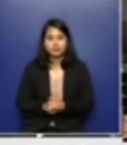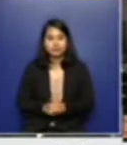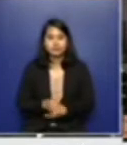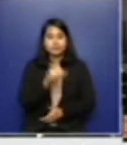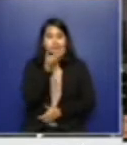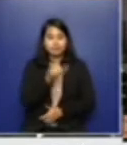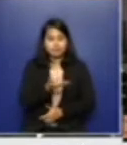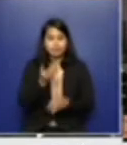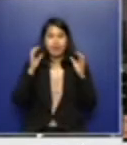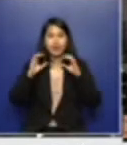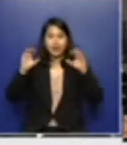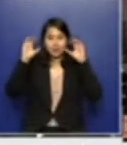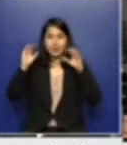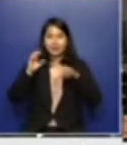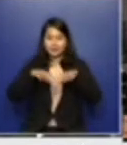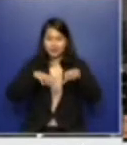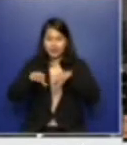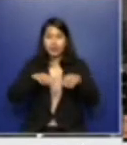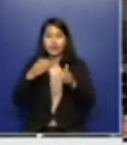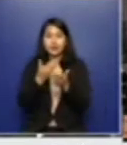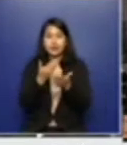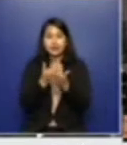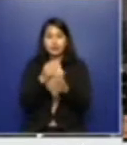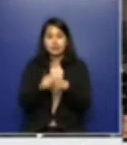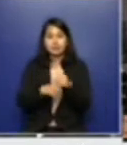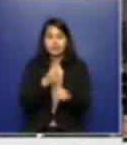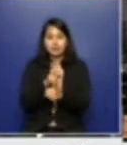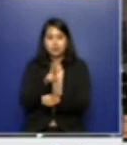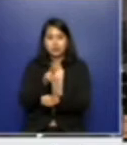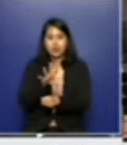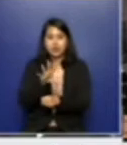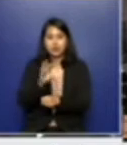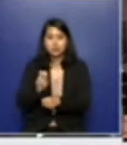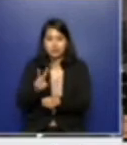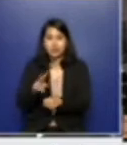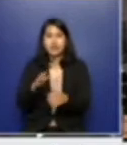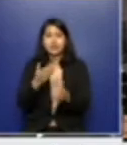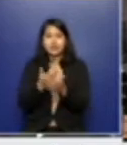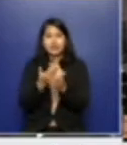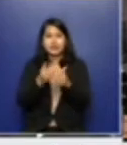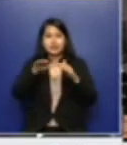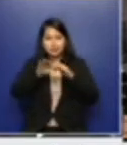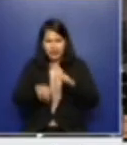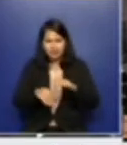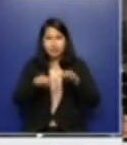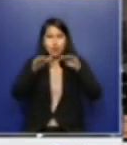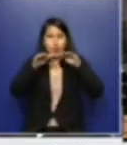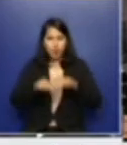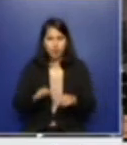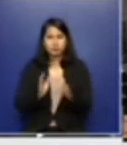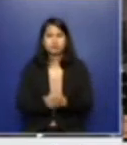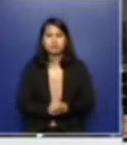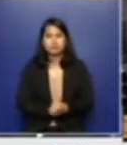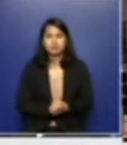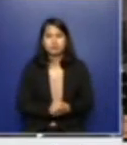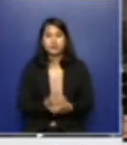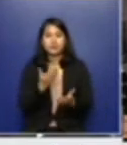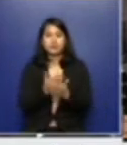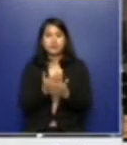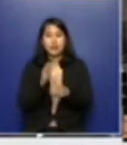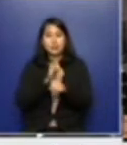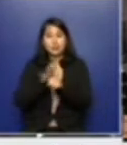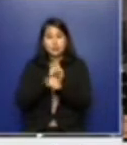ควรจัดงบประมาณปี2564ที่ต่ำกว่า 3.3 ล้านล้านบาทค่ะและวงเงินที่เหมาะสม